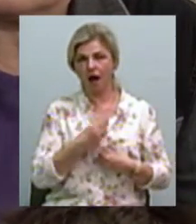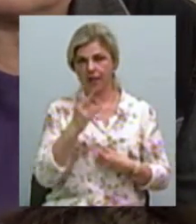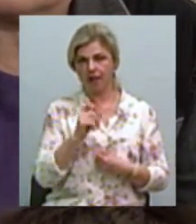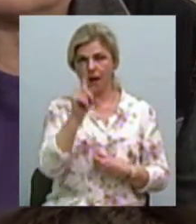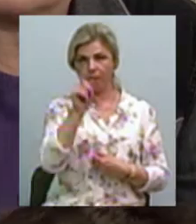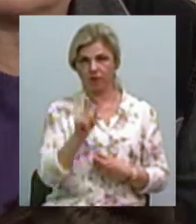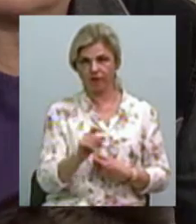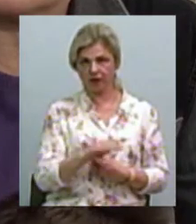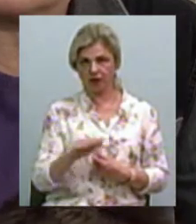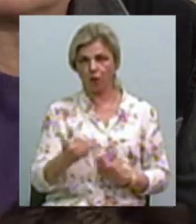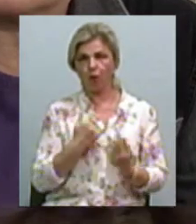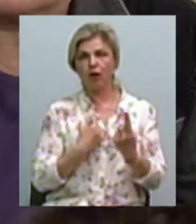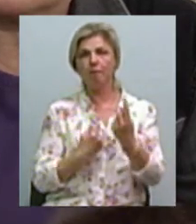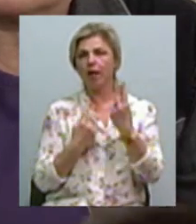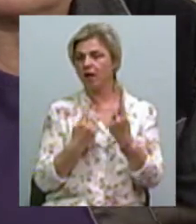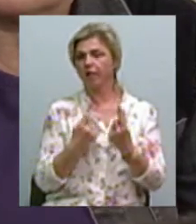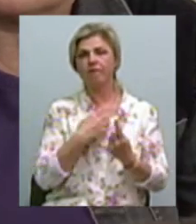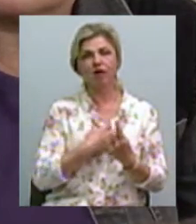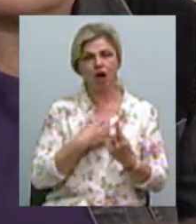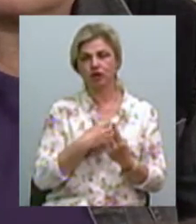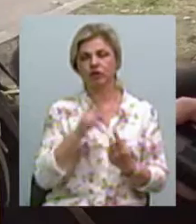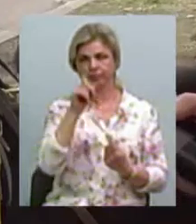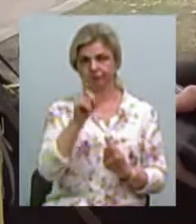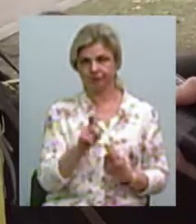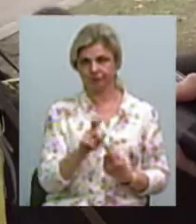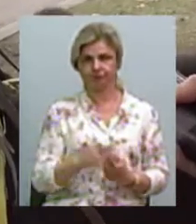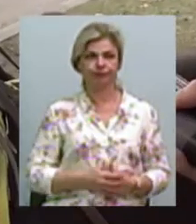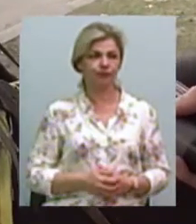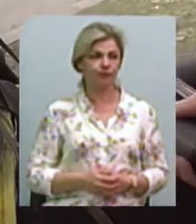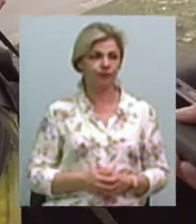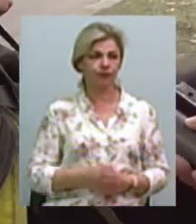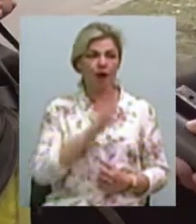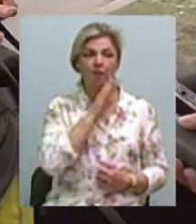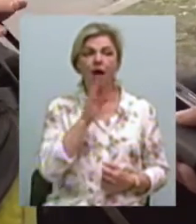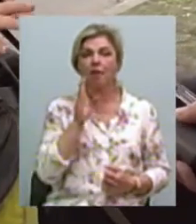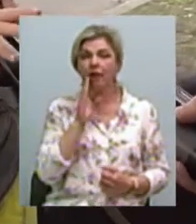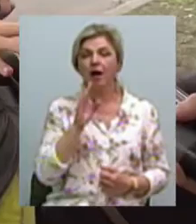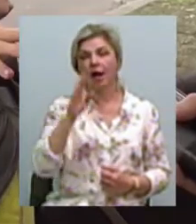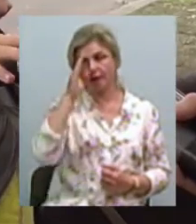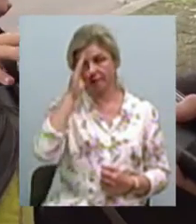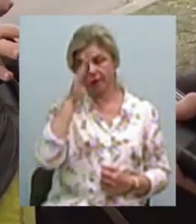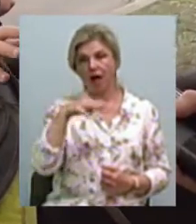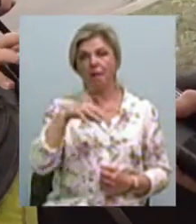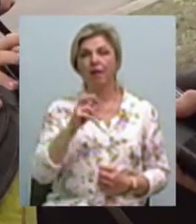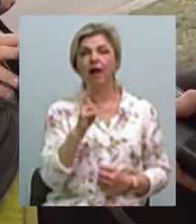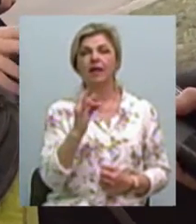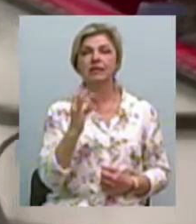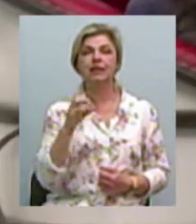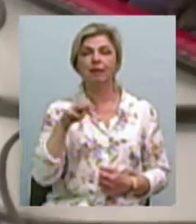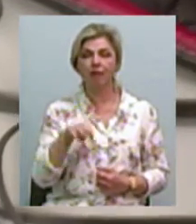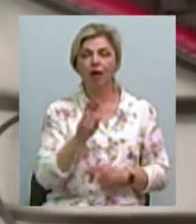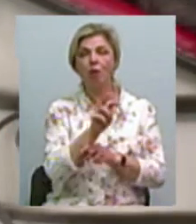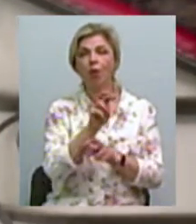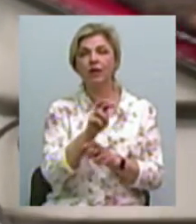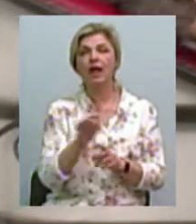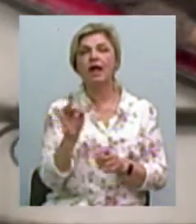у нас в першу чергу порушений опорно-руховий апарат. Мати Максима Толмасова Анастасія каже, відвідують реабілітаційний